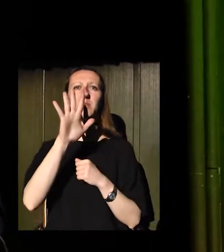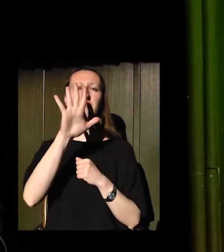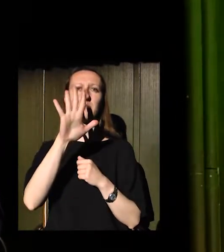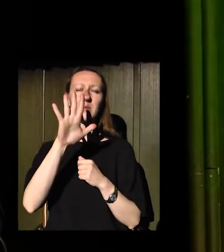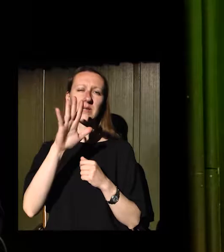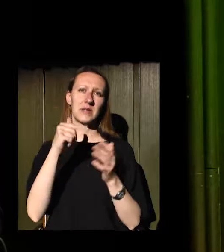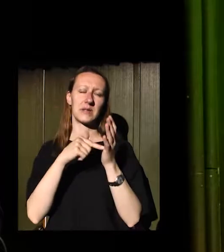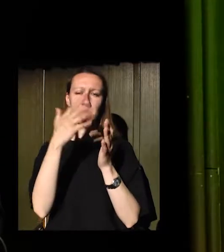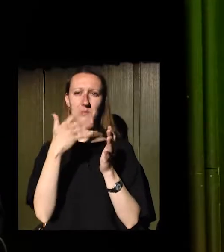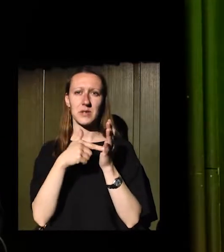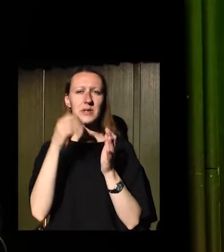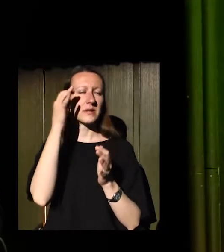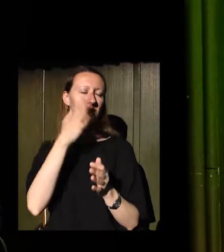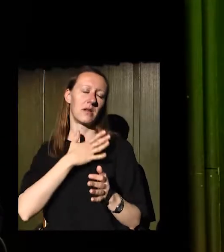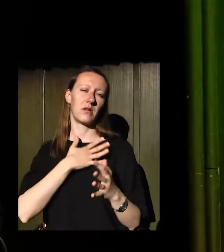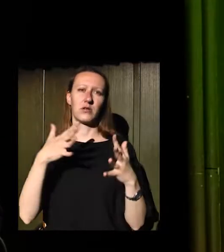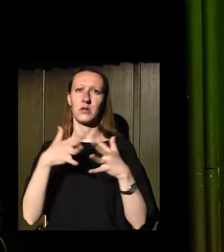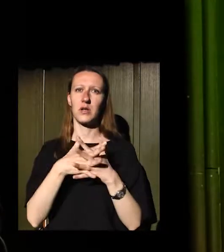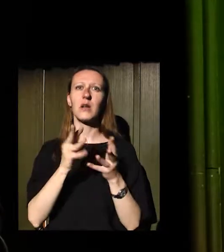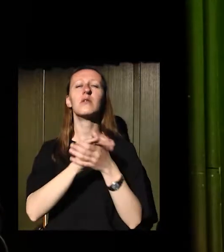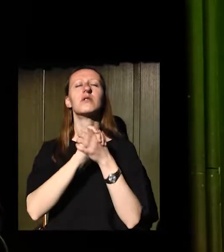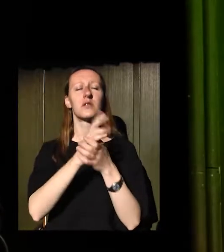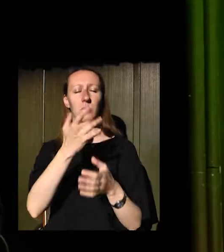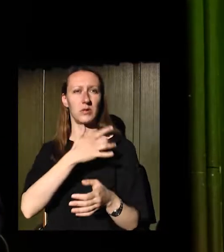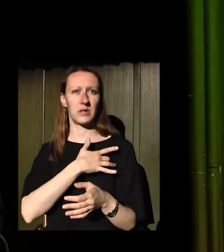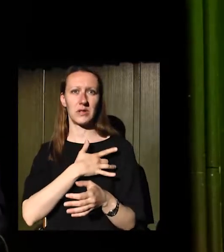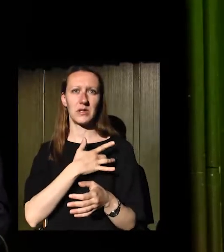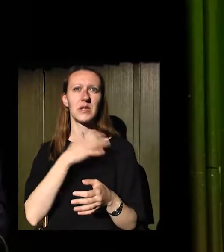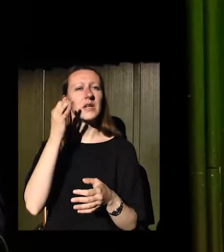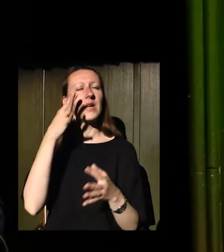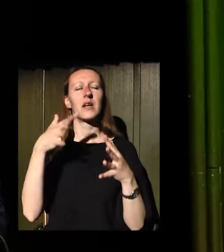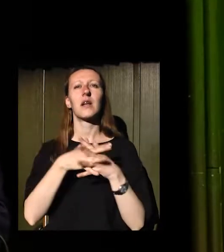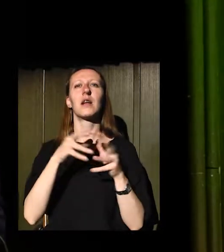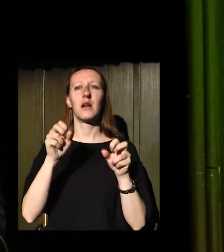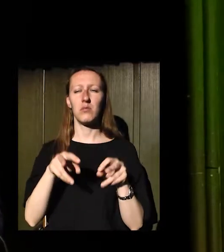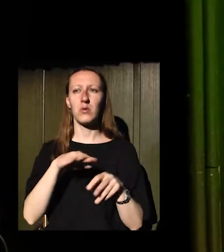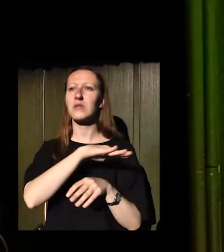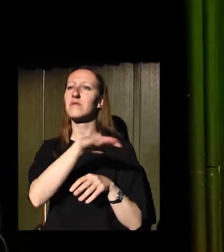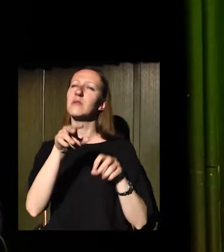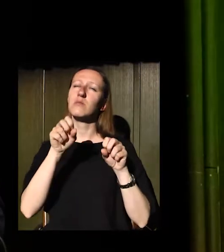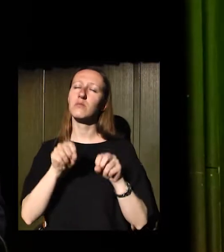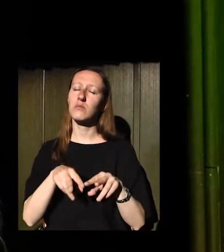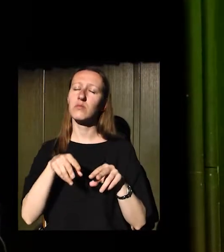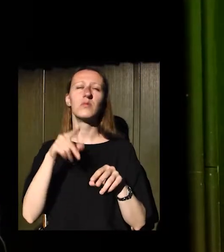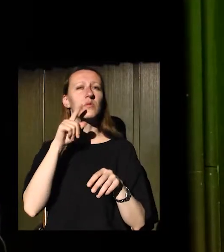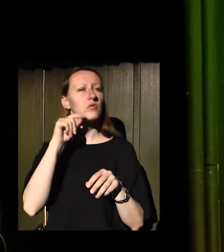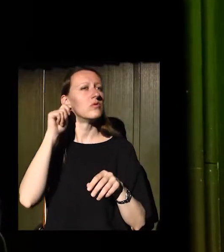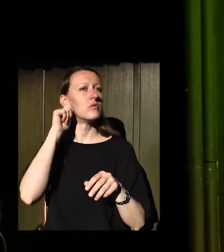svibanj, dan našeg grada, pa čestitam od srca dan grada Pule svim puležankama i